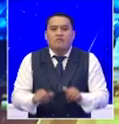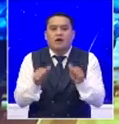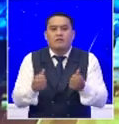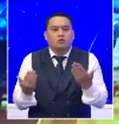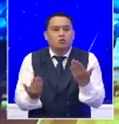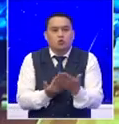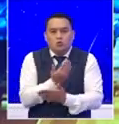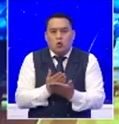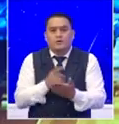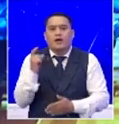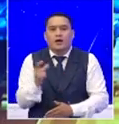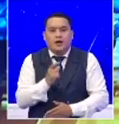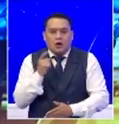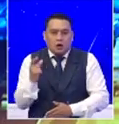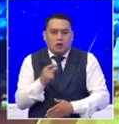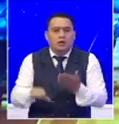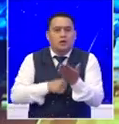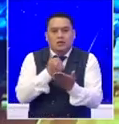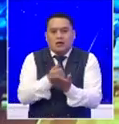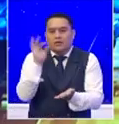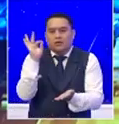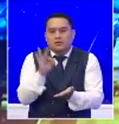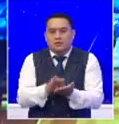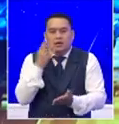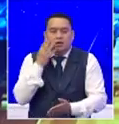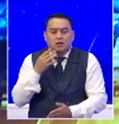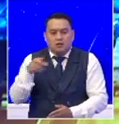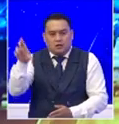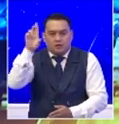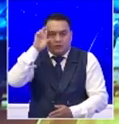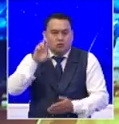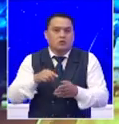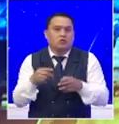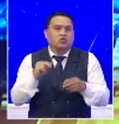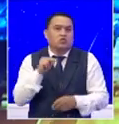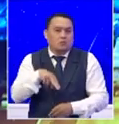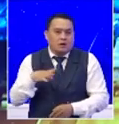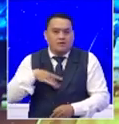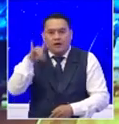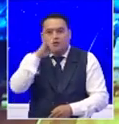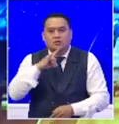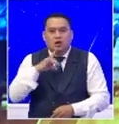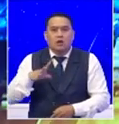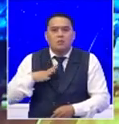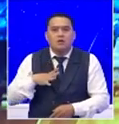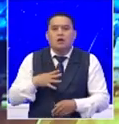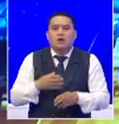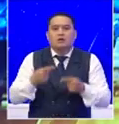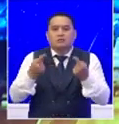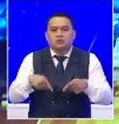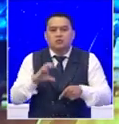Формирование новой структуры экономики – приоритетная задача государства. За период действия чрезвычайного положения в Казахстане отмечен